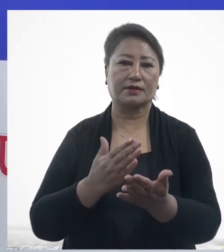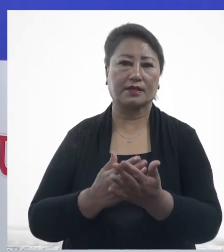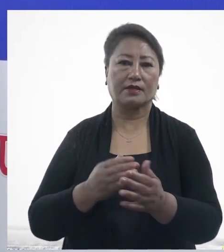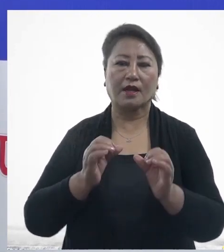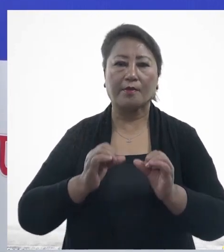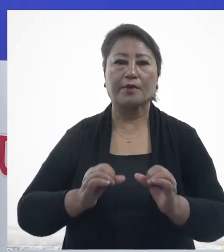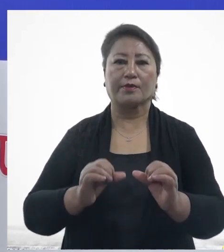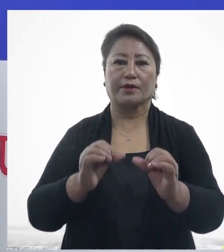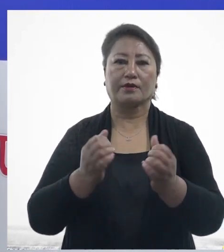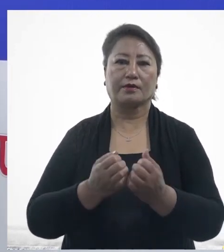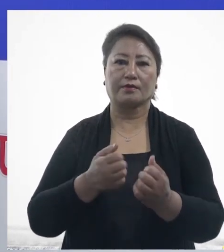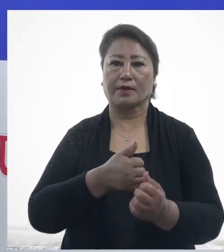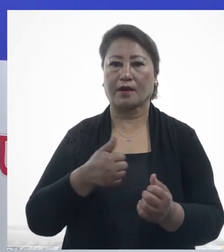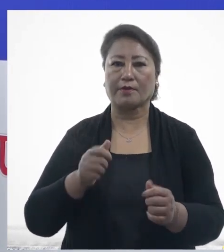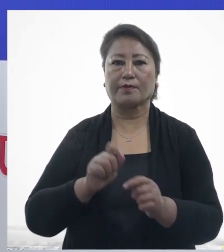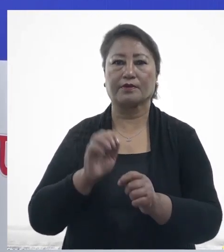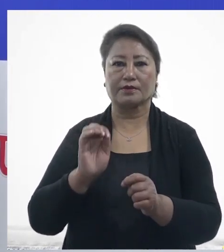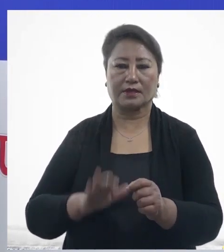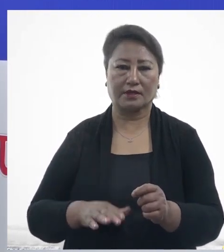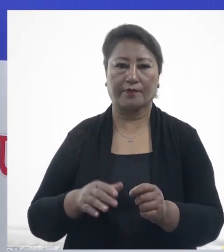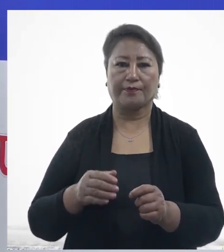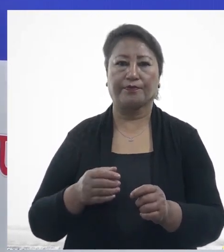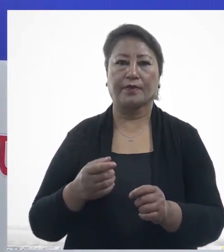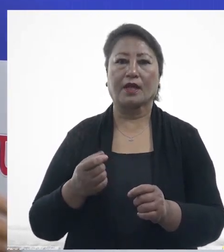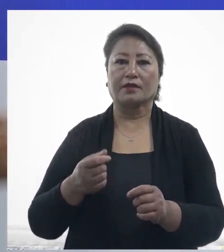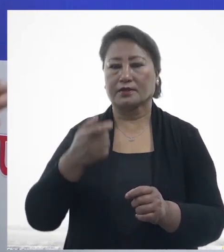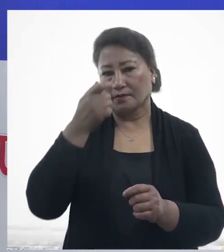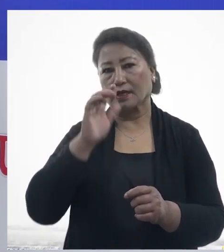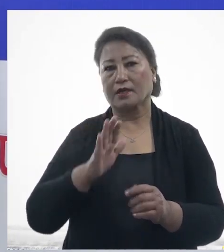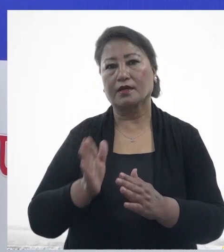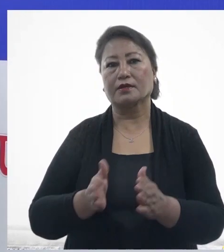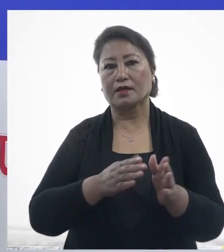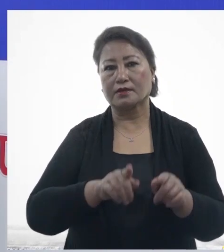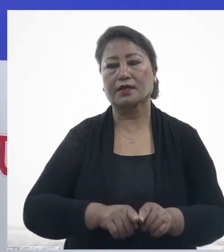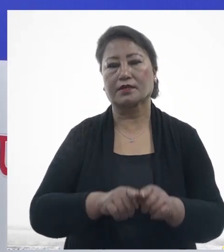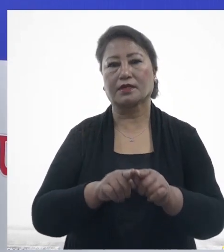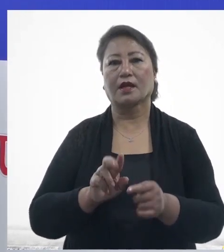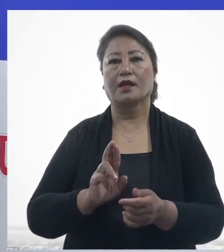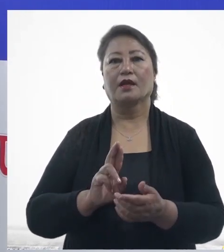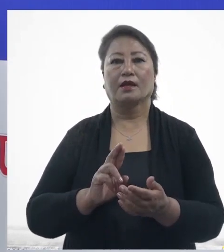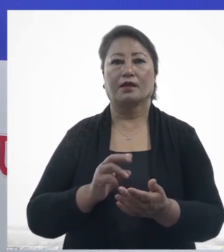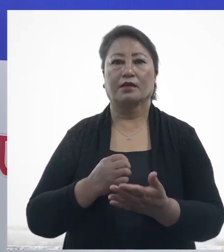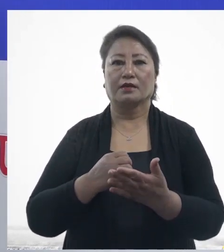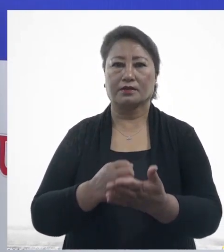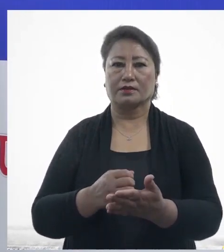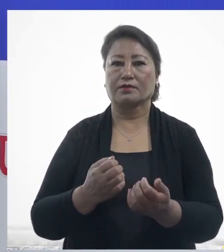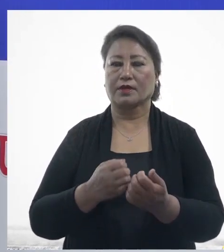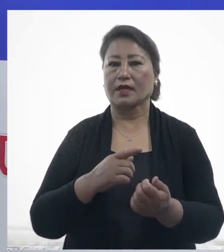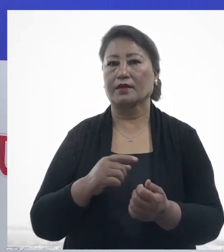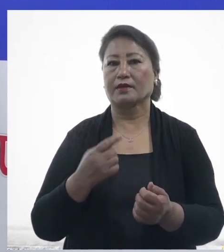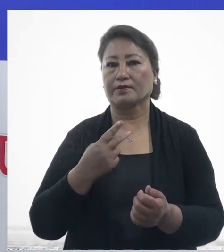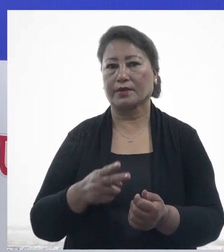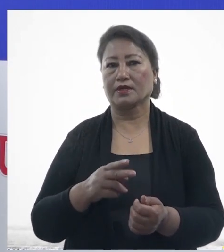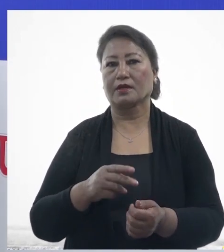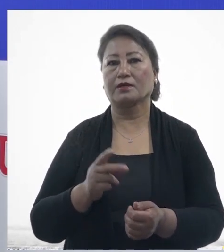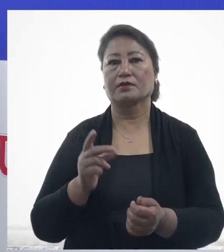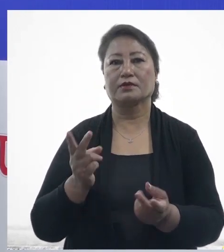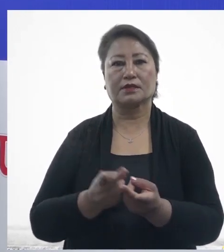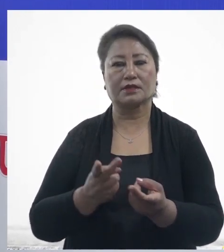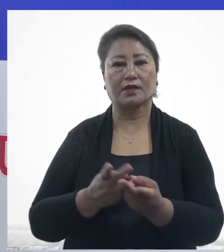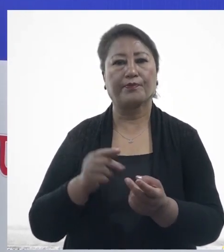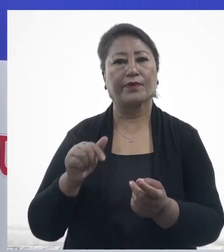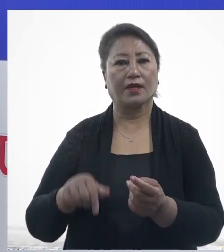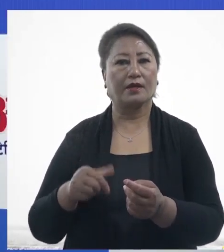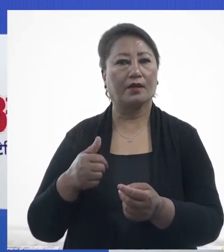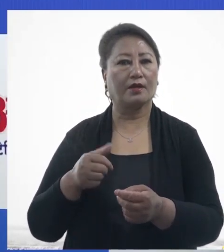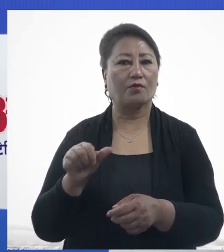बनाउन सक्छौँ भन्नेतिर चाहिँ हामीले आर्थिक पाटोलाई मात्र आर्थिक पाटो छँदैछ त्यो सँगसँगै यसलाई पनि अलिकति राहतको हिसाबले हेरिदिन सक्यो भने एउटा त्यो हो। अनि अर्को भनेको चाहिँ जस्तै अब मेन अहिले मैले देखेको